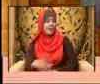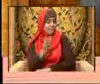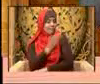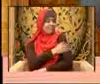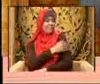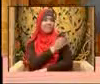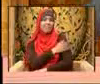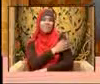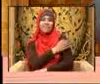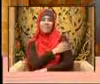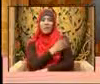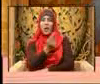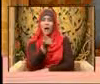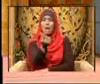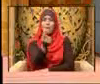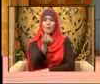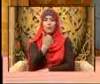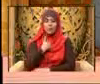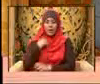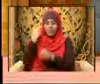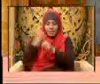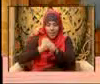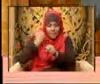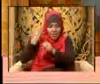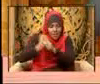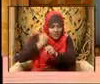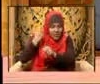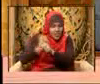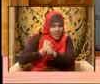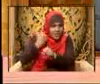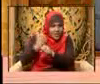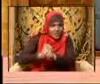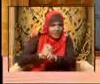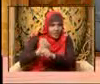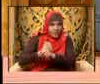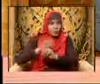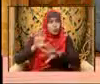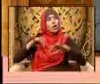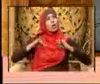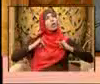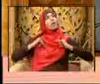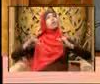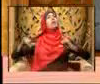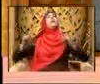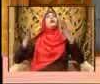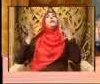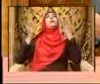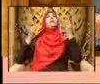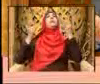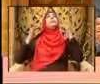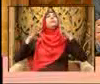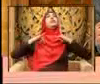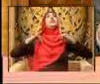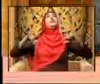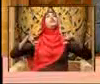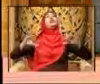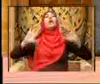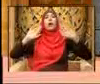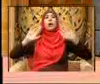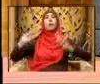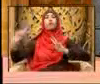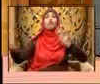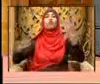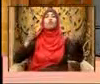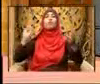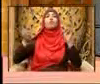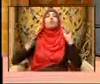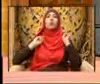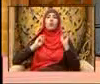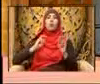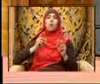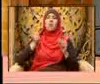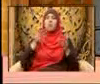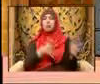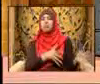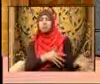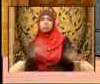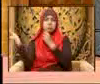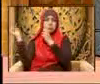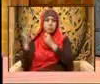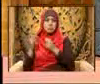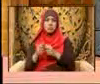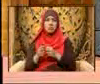يأخذه بالعمل، يأخذه بالمثابرة، مش كما بعض الناس اليوم يمتهنون السرقة، يمتهنون التهريب،